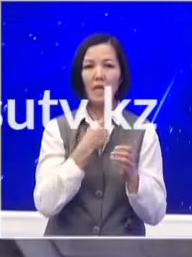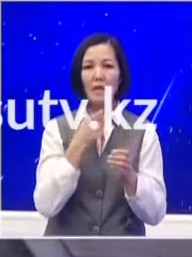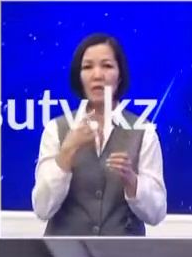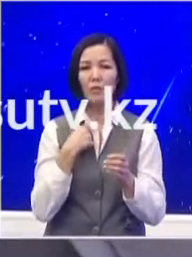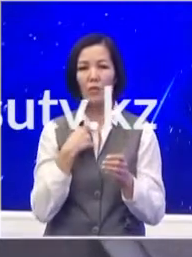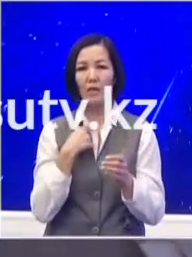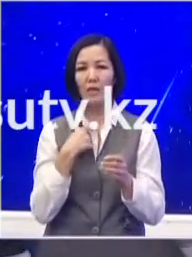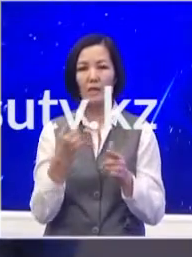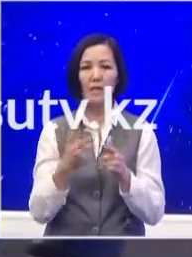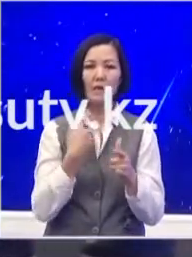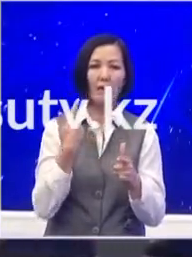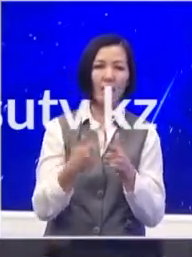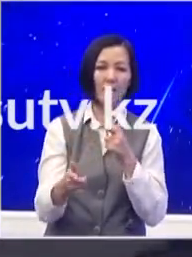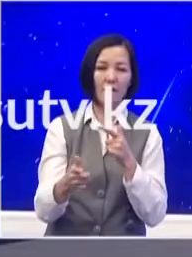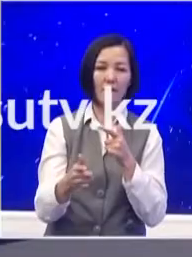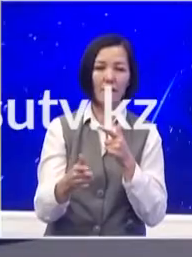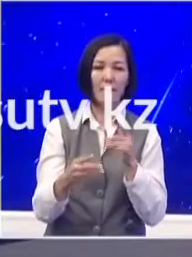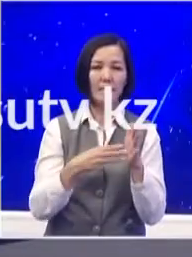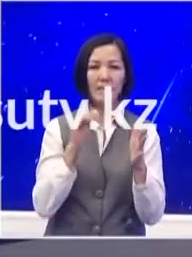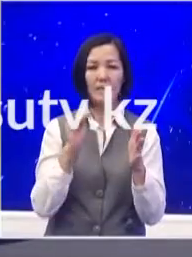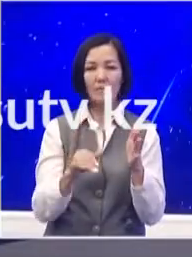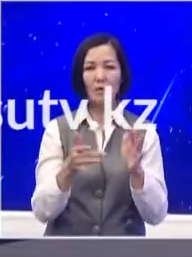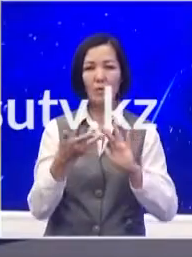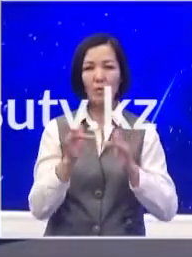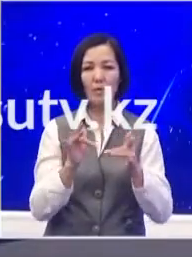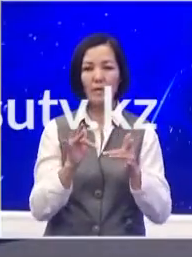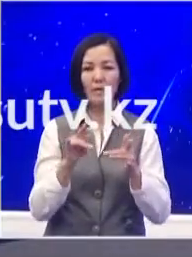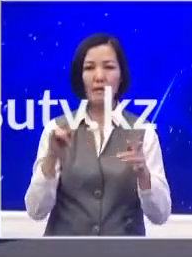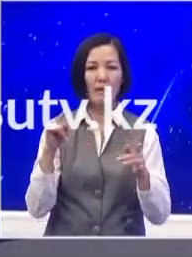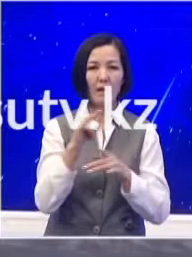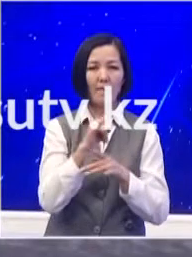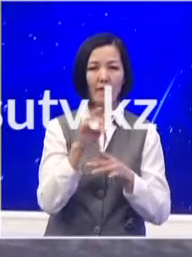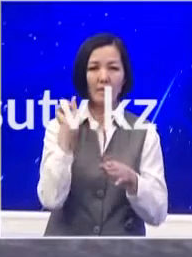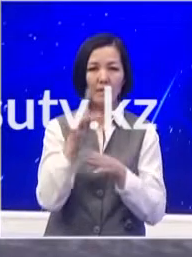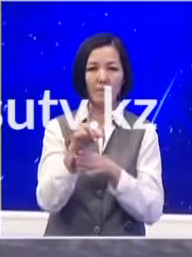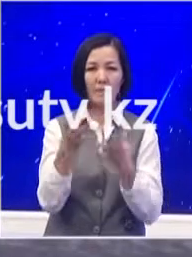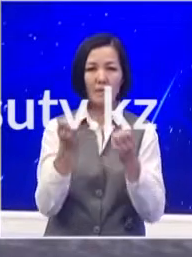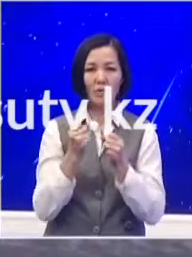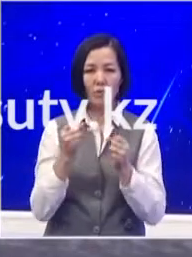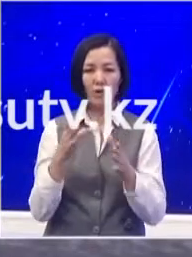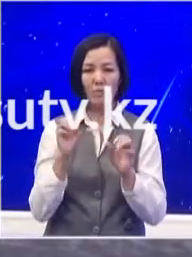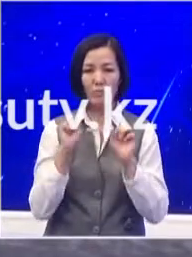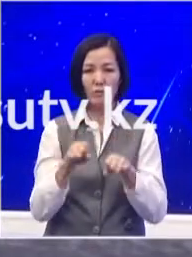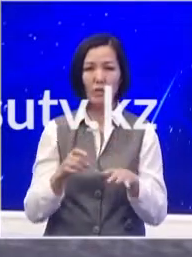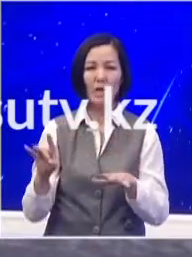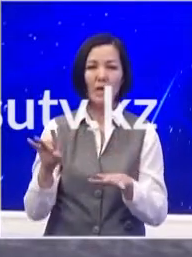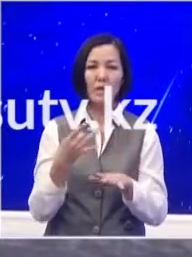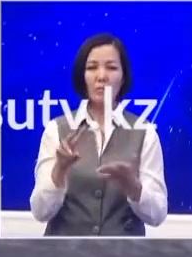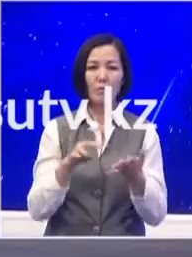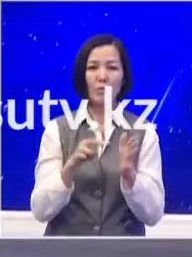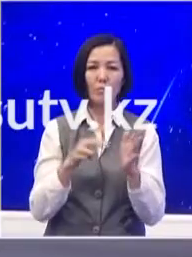ара 8 мың теңге. Оларды тұрғындар онлайн және авиакассалардан сатып ала алады. Баға республикалық бюджеттен